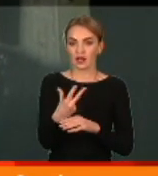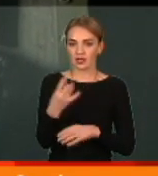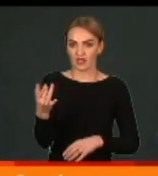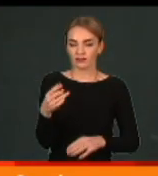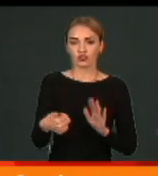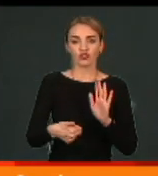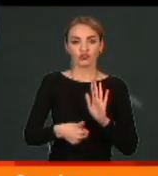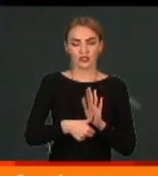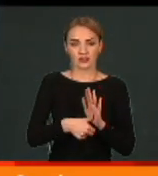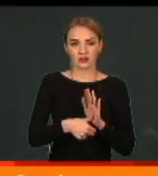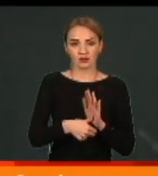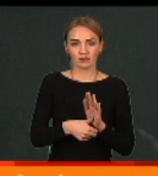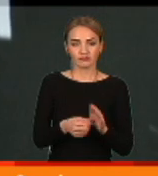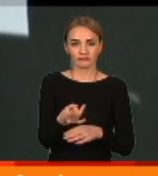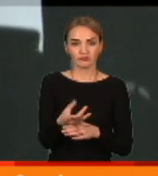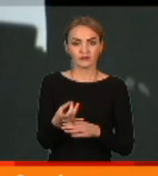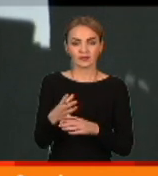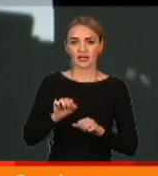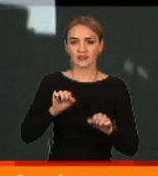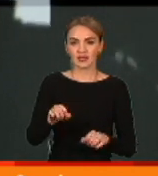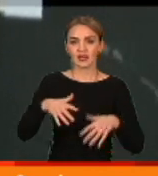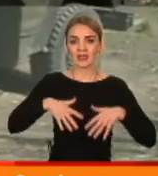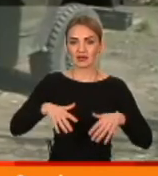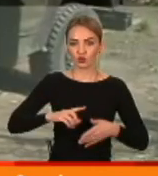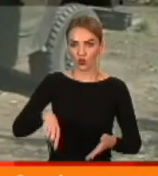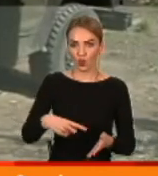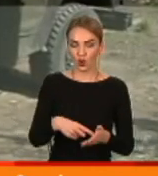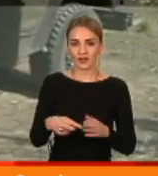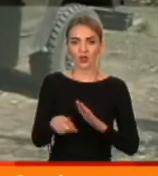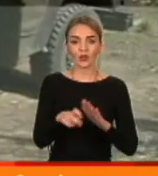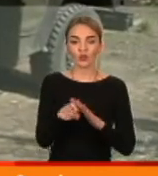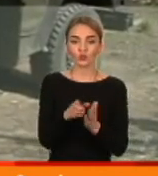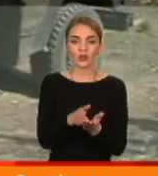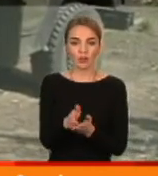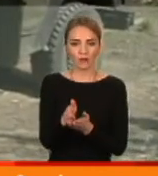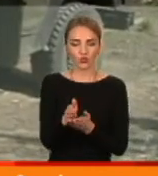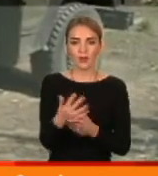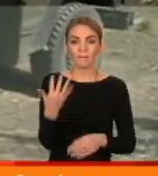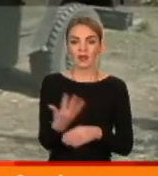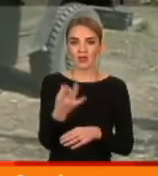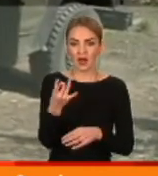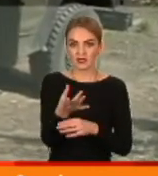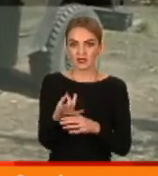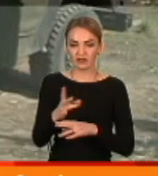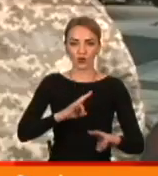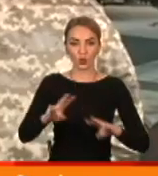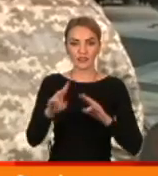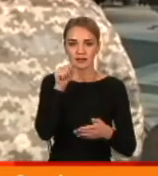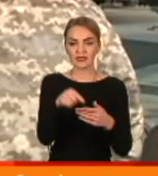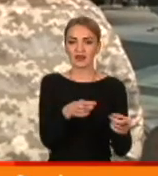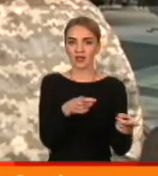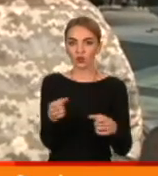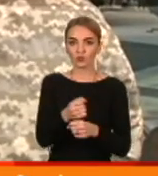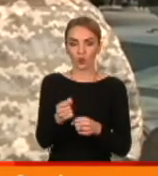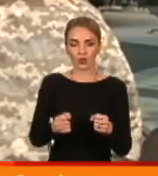і 6 разів ворожих обстрілів зазнали захисники Кримського. На Донецькому напрямку вдаряли 5 разів. Терористи поціляли зі